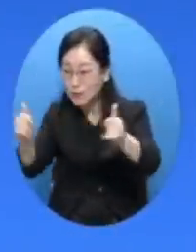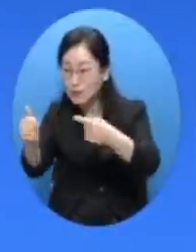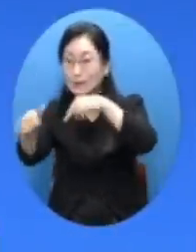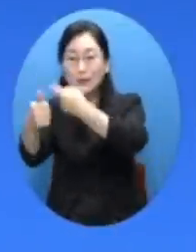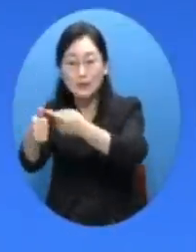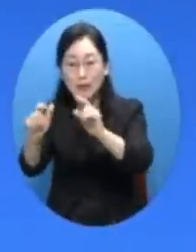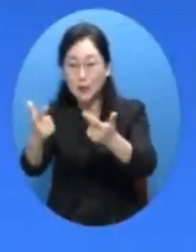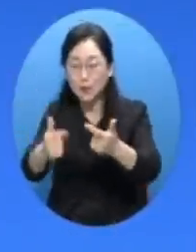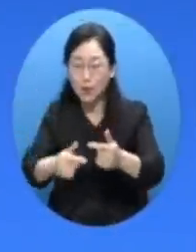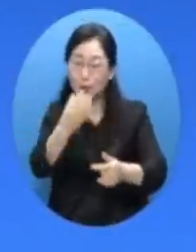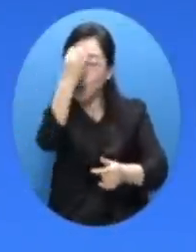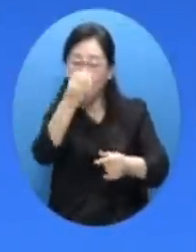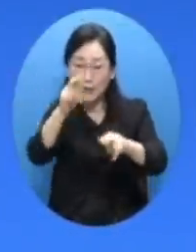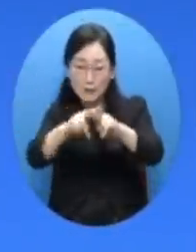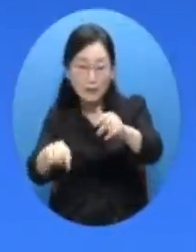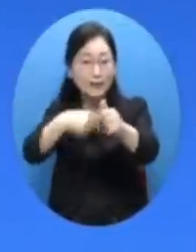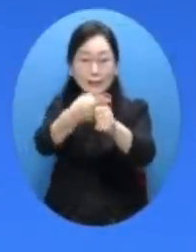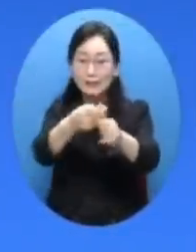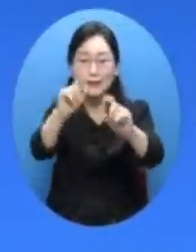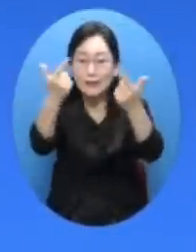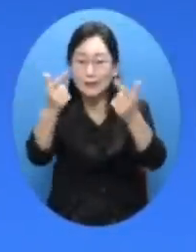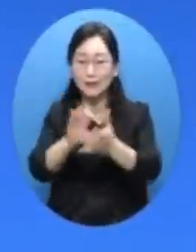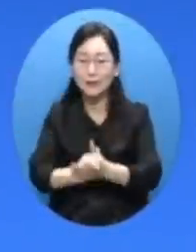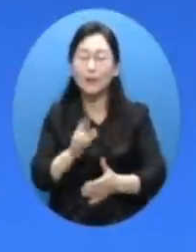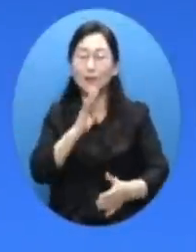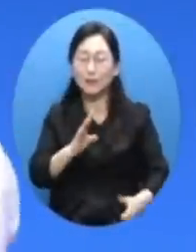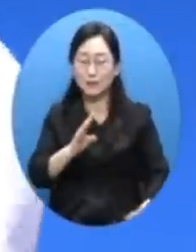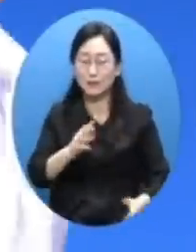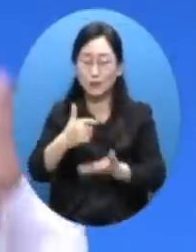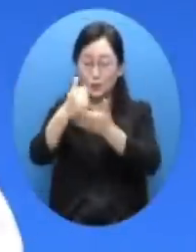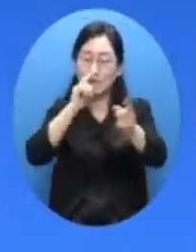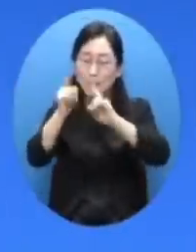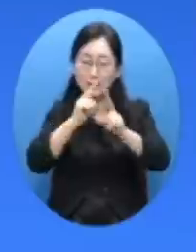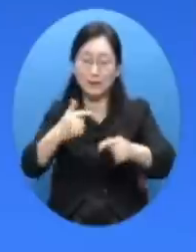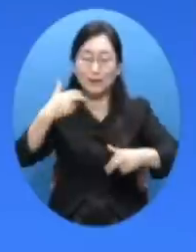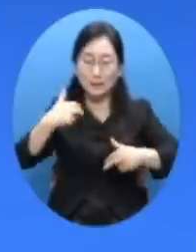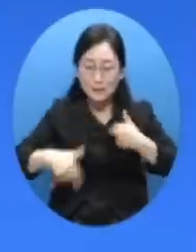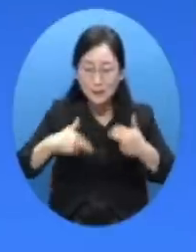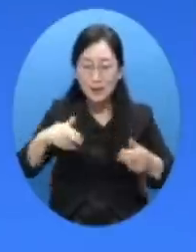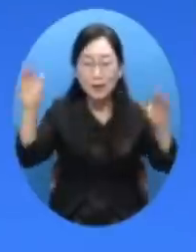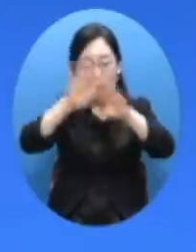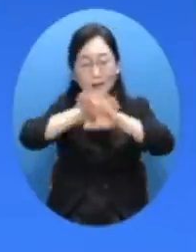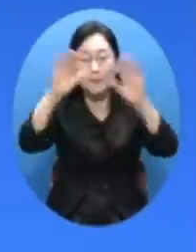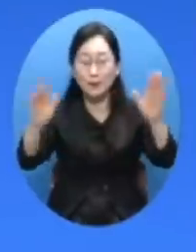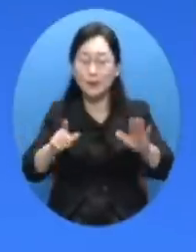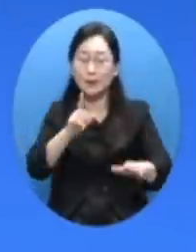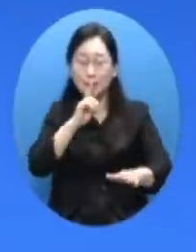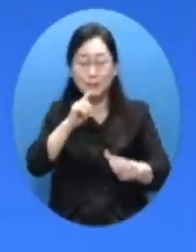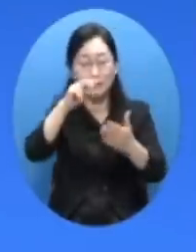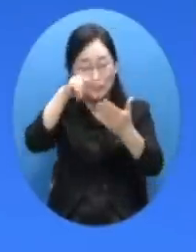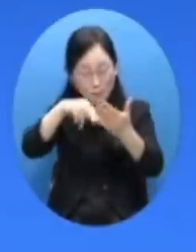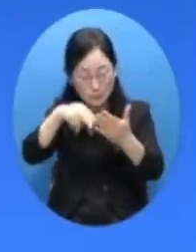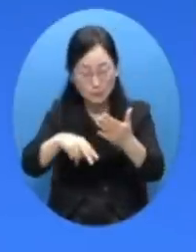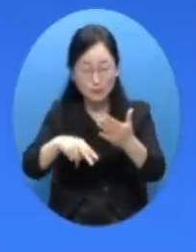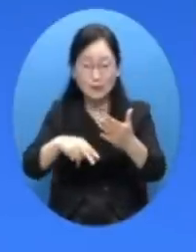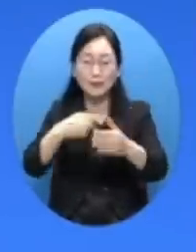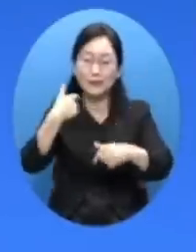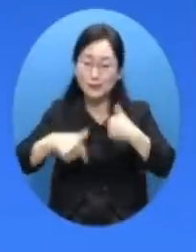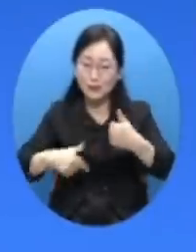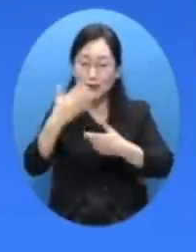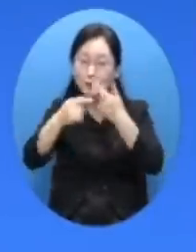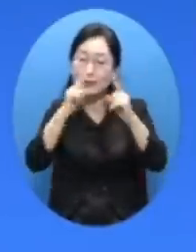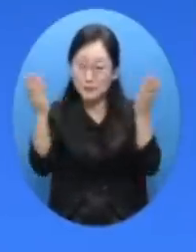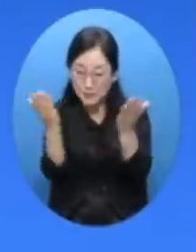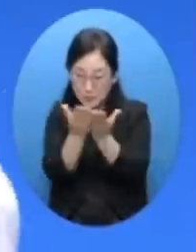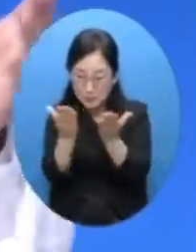아니하고 조그마한 자리에 앉지 아니하고 오직 주님의 말씀을 즐거워하여 주야로 묵상하고 즐거워하며 말씀대로